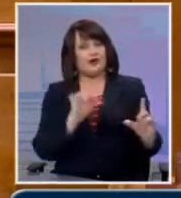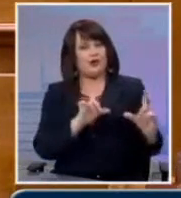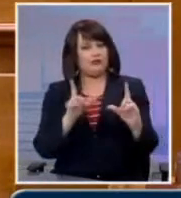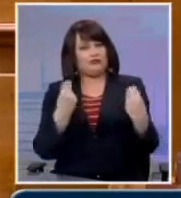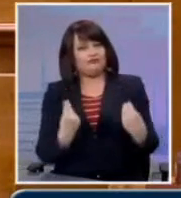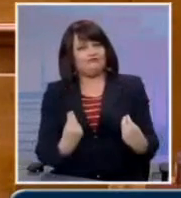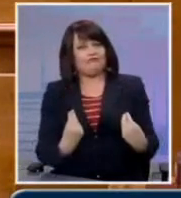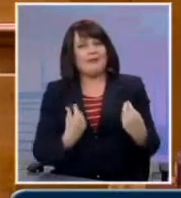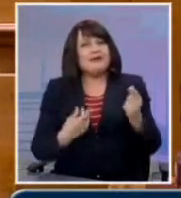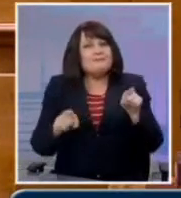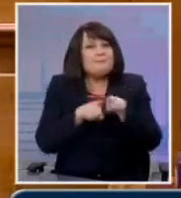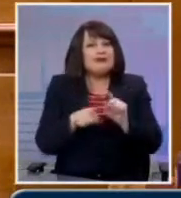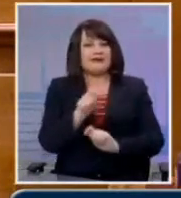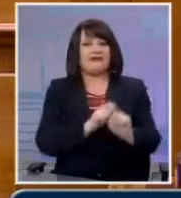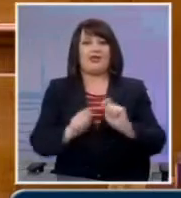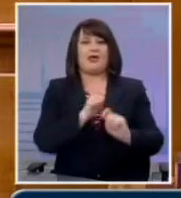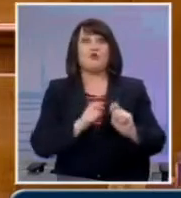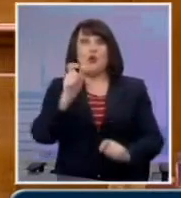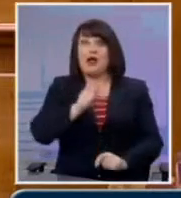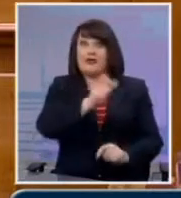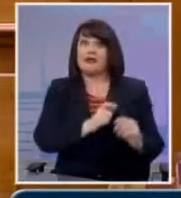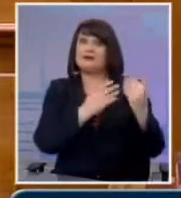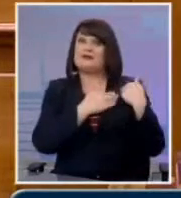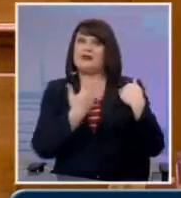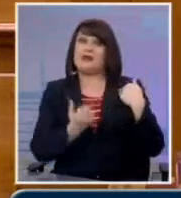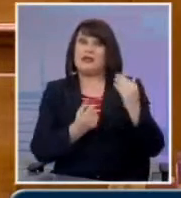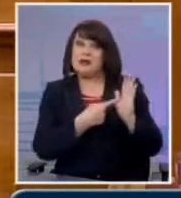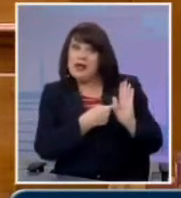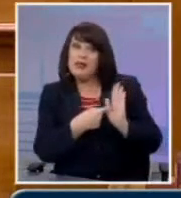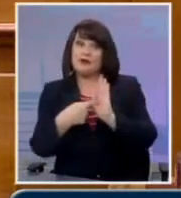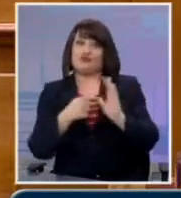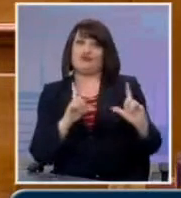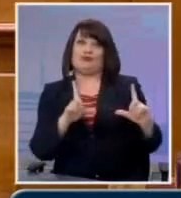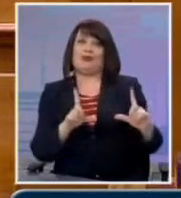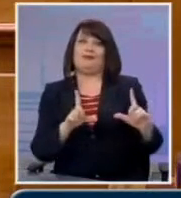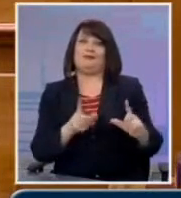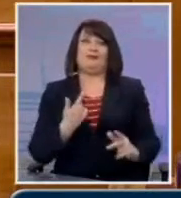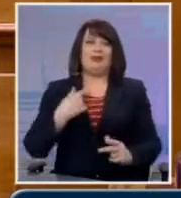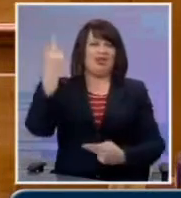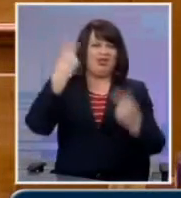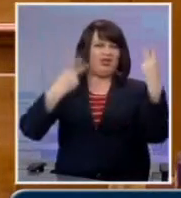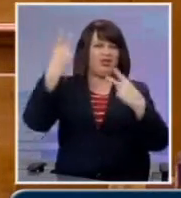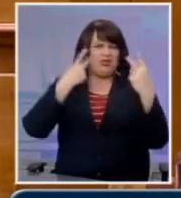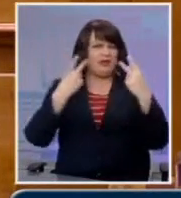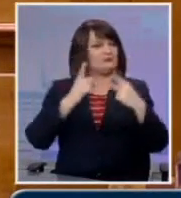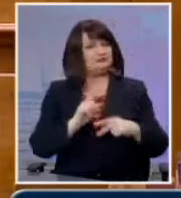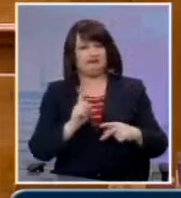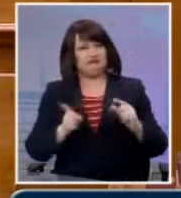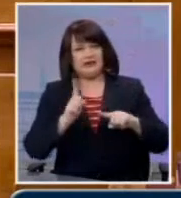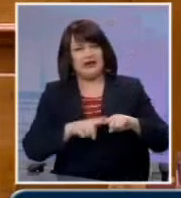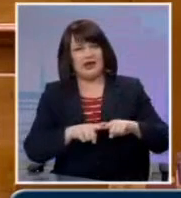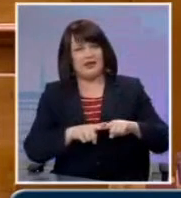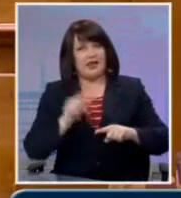συνδιαμορφώνουμε, κυρίες και κύριοι συνάδελφοι, και ο καθένας φέρει την ευθύνη του. Αντί λοιπόν να κατηγορείται η χώρα προς το εξωτερικό, είναι πολύ